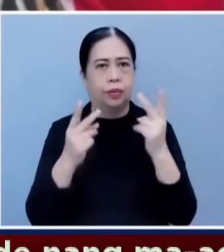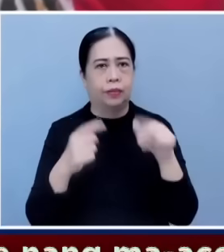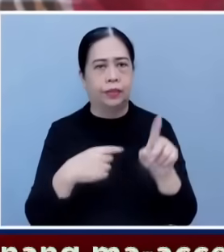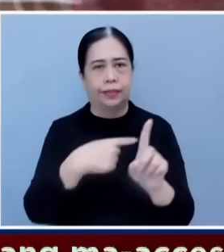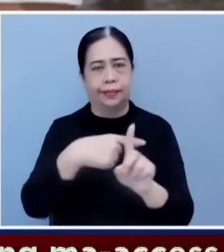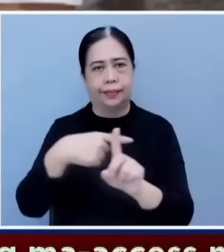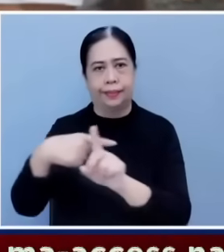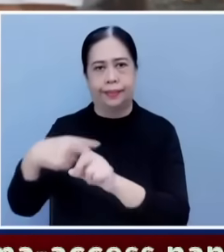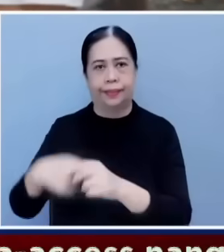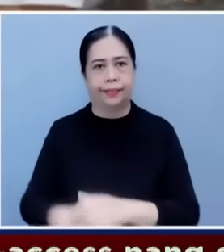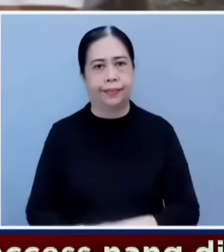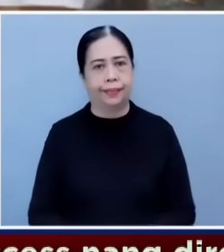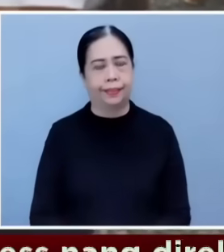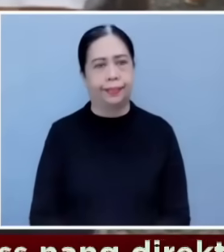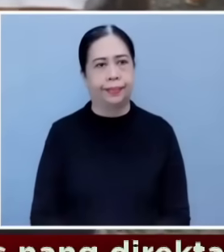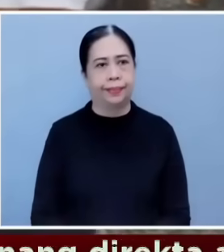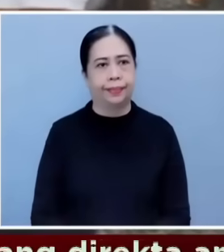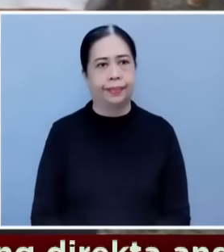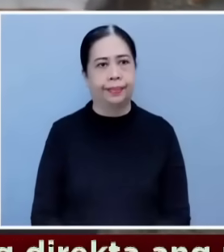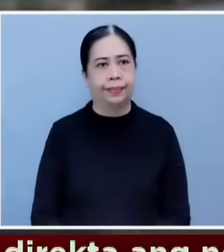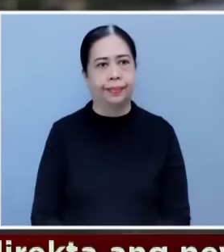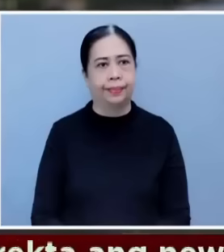sementeryo.